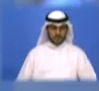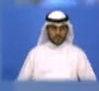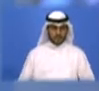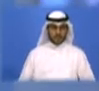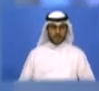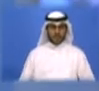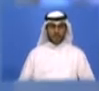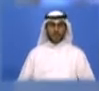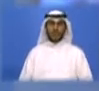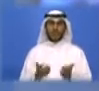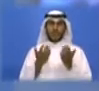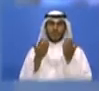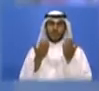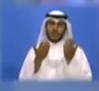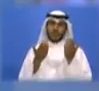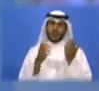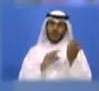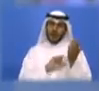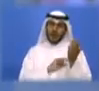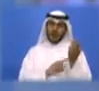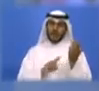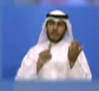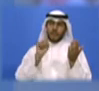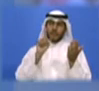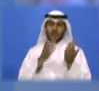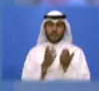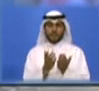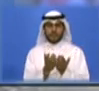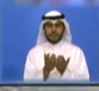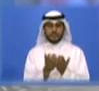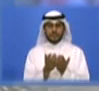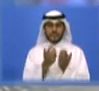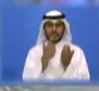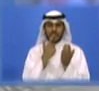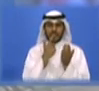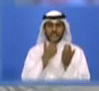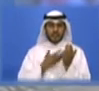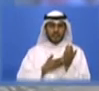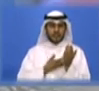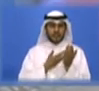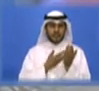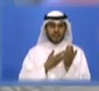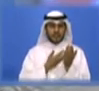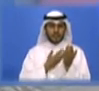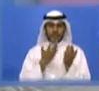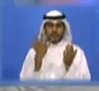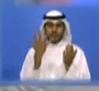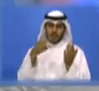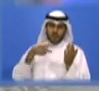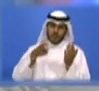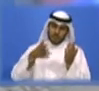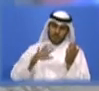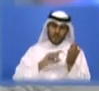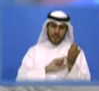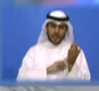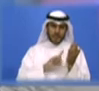أيها السادة، البقاء لله. انتقل إلى رحمة الله تعالى حجي بدهان ركبان مطيري عن عمر يناهز